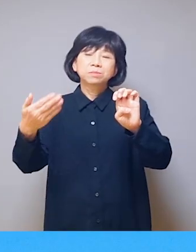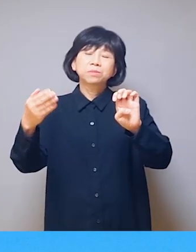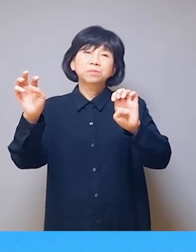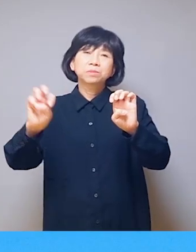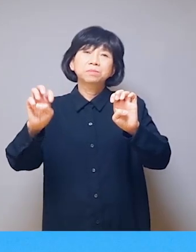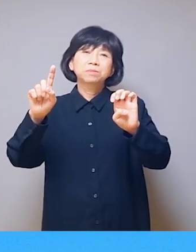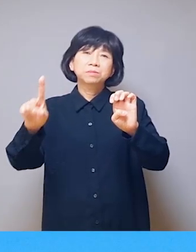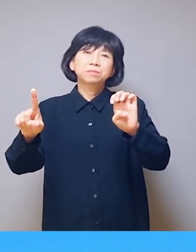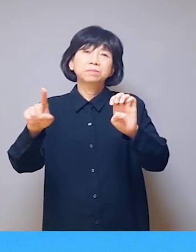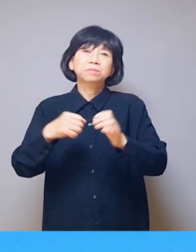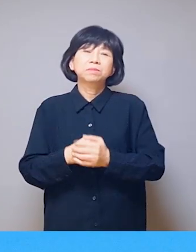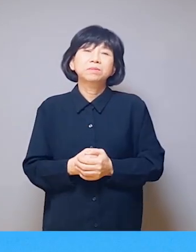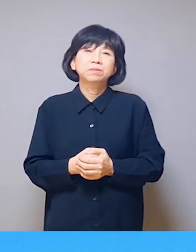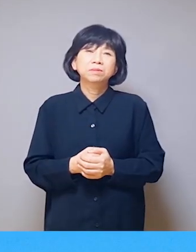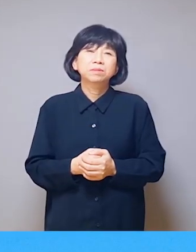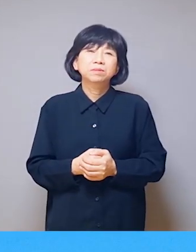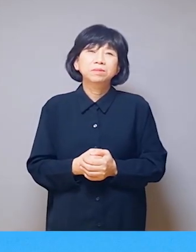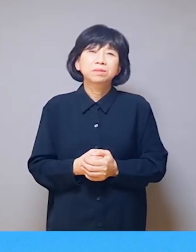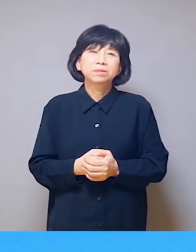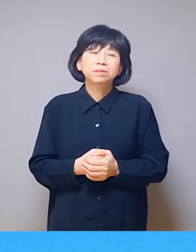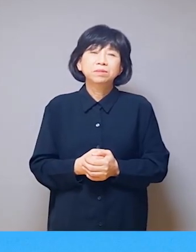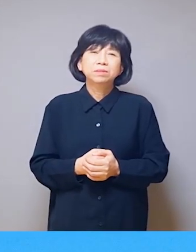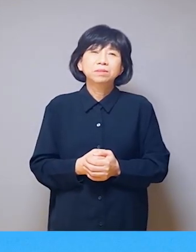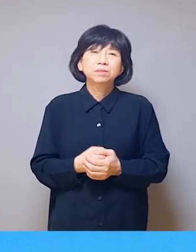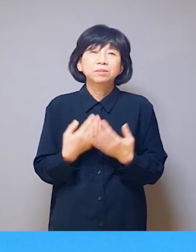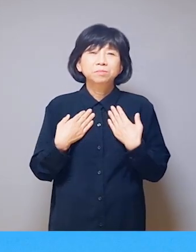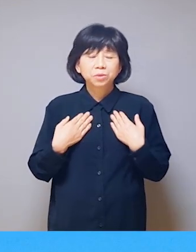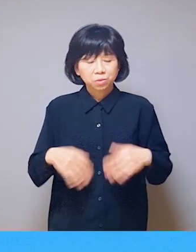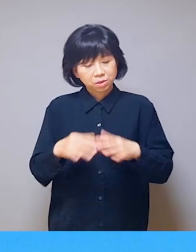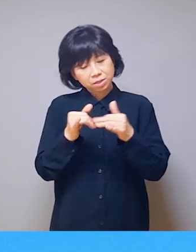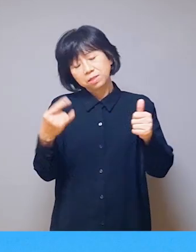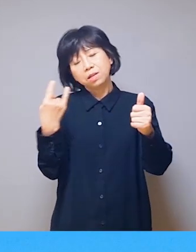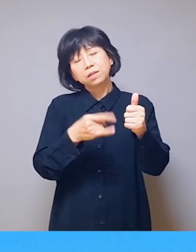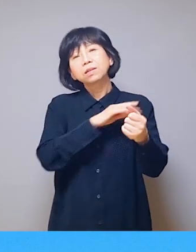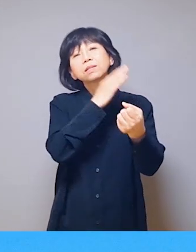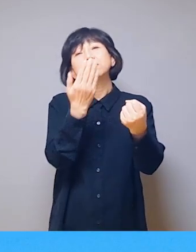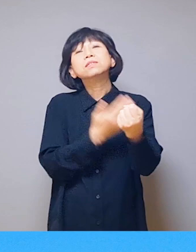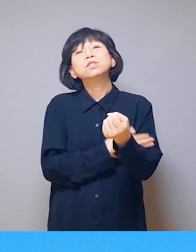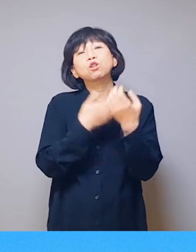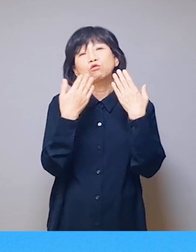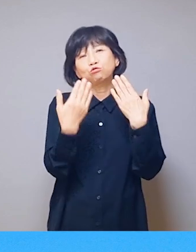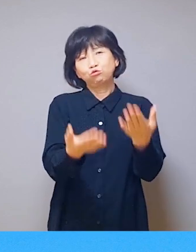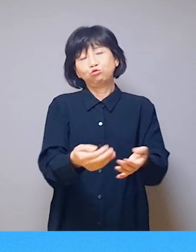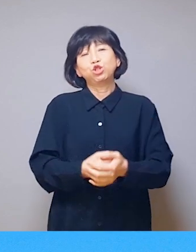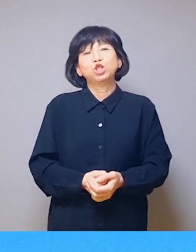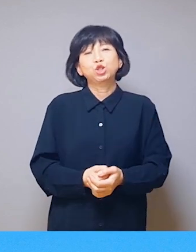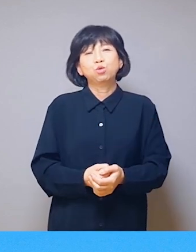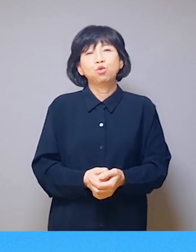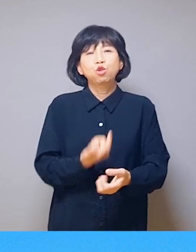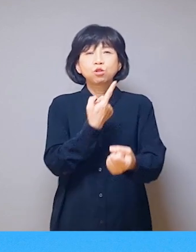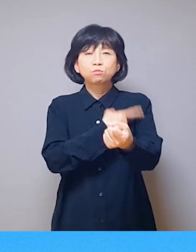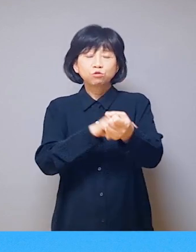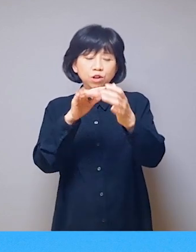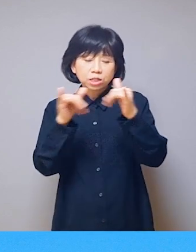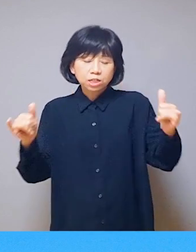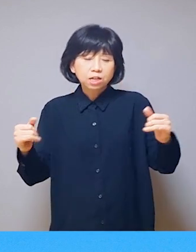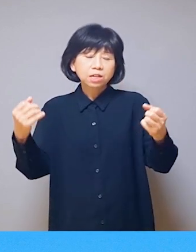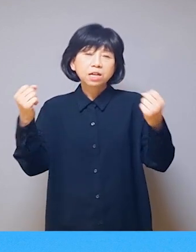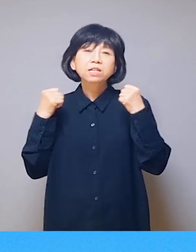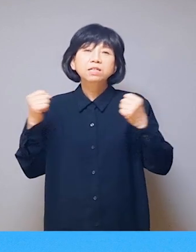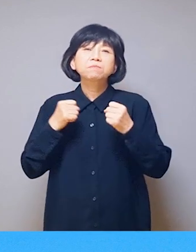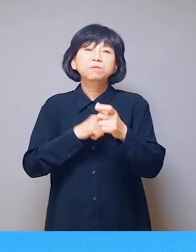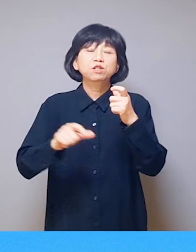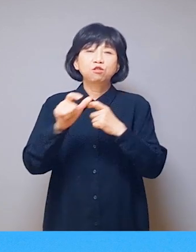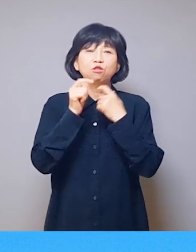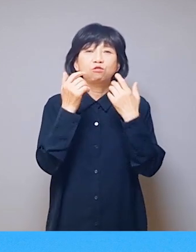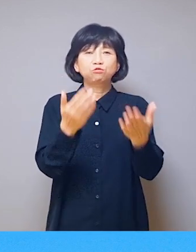31절을 보니까요, 제가 우리 천천히 한번 읽어볼게요. 피곤한 자에게는 뭘 주시며? 능력을 주시며 무능한 자에게는